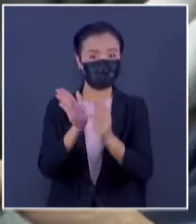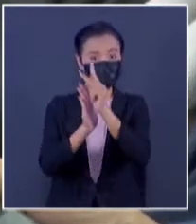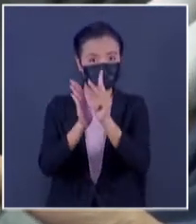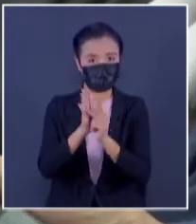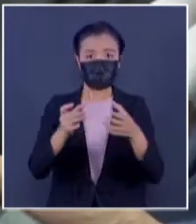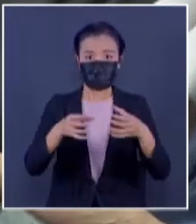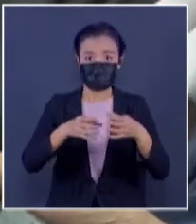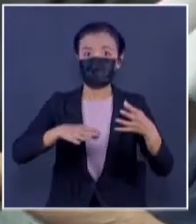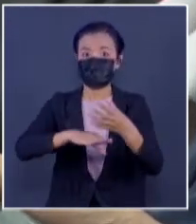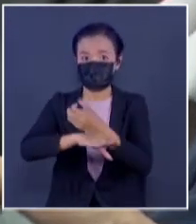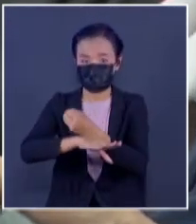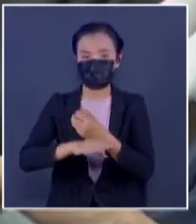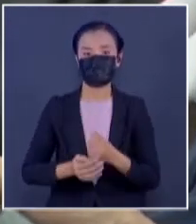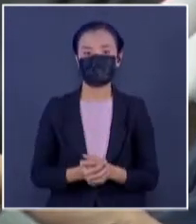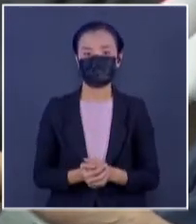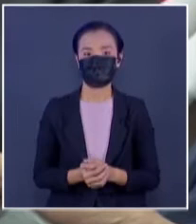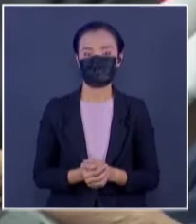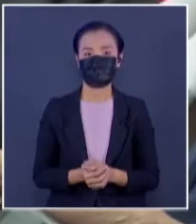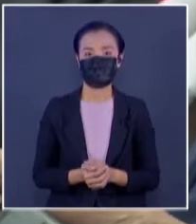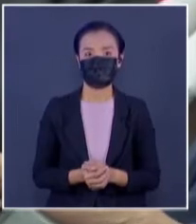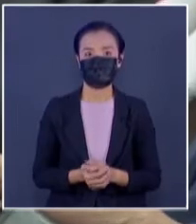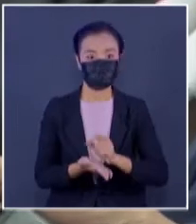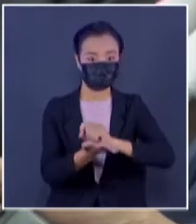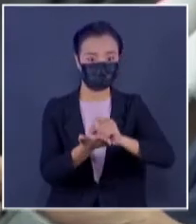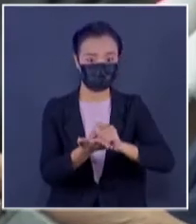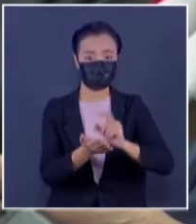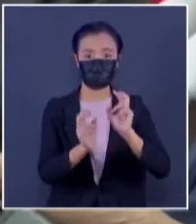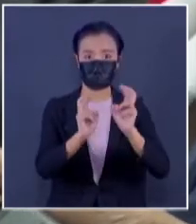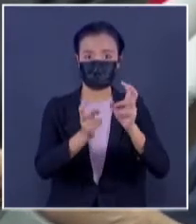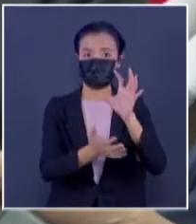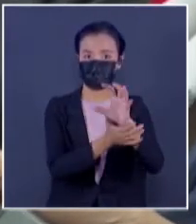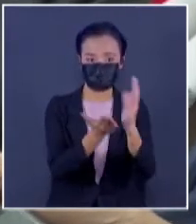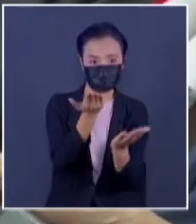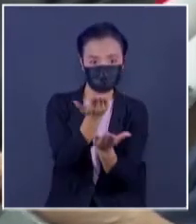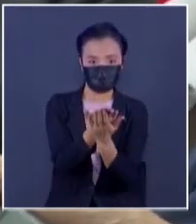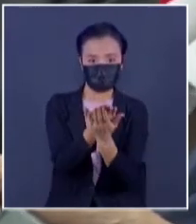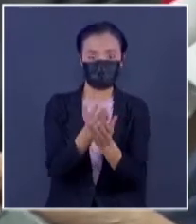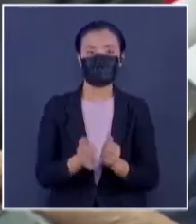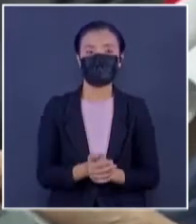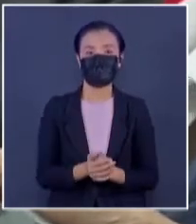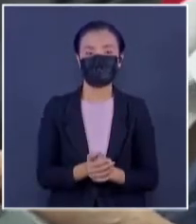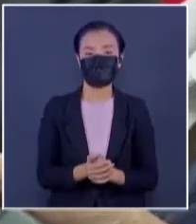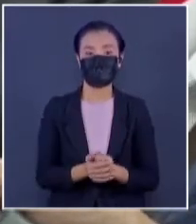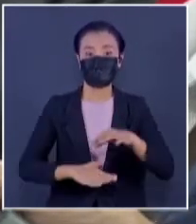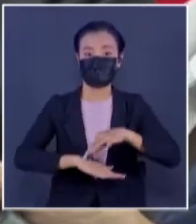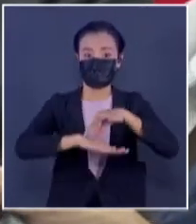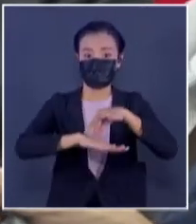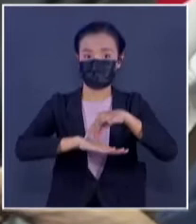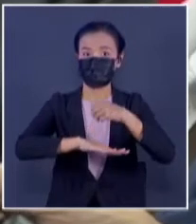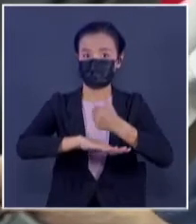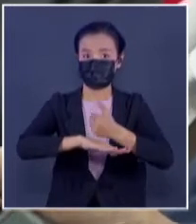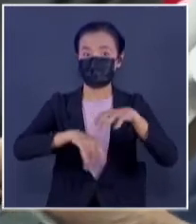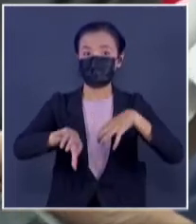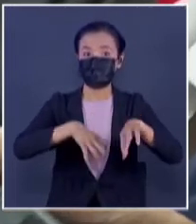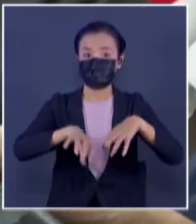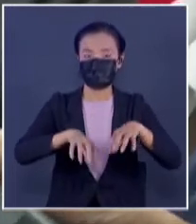รคการเมืองที่แล้วก็ในสิ่งที่เราเอามาเขียนไม่เป็นข้อบังคับรองรับตำแหน่งรองตำแหน่งผู้อำนวยการพรรค